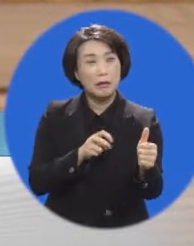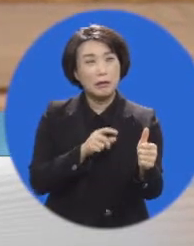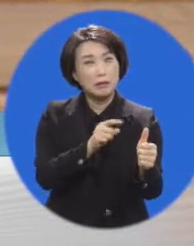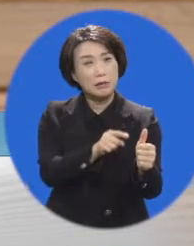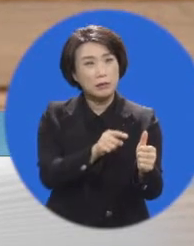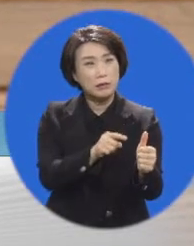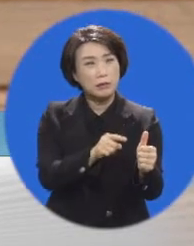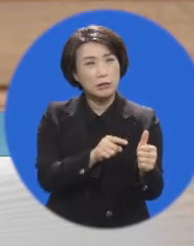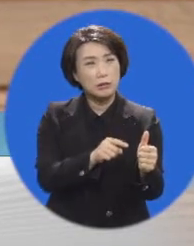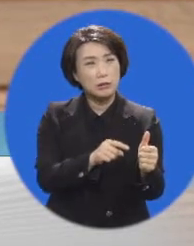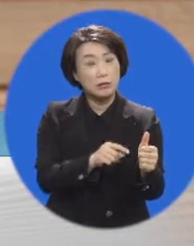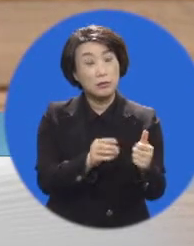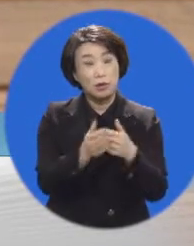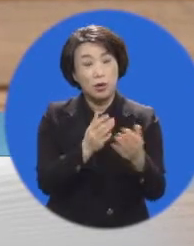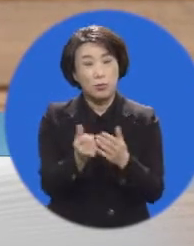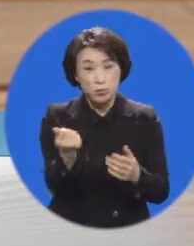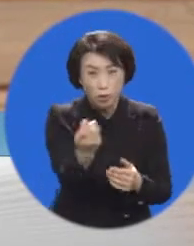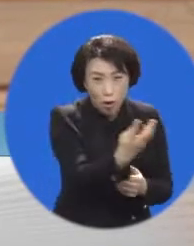많이 경험했어요.